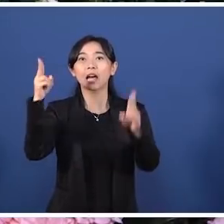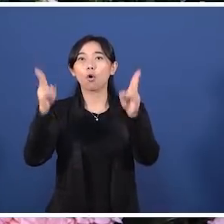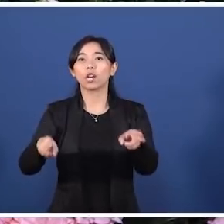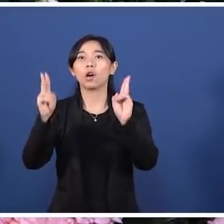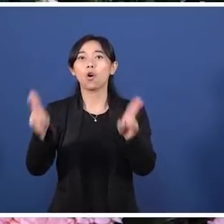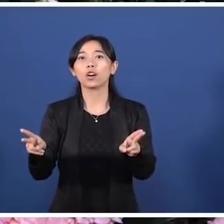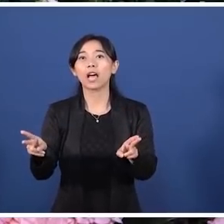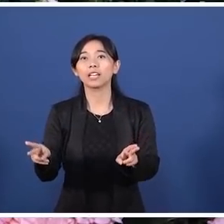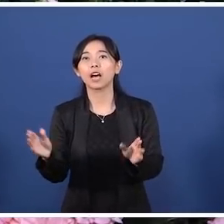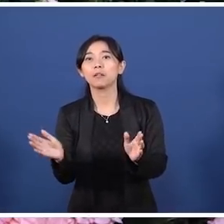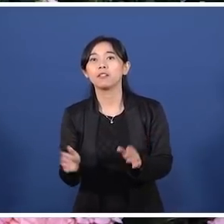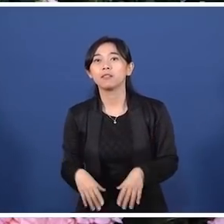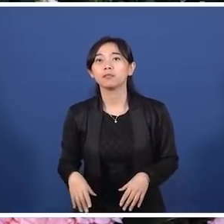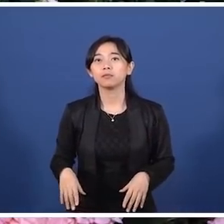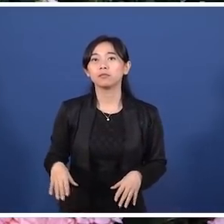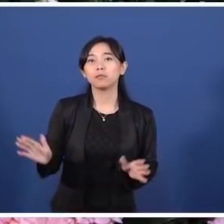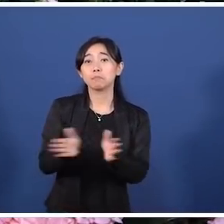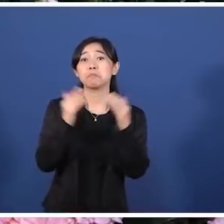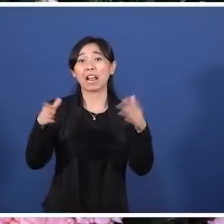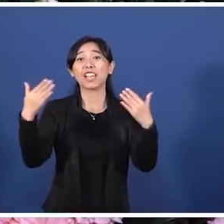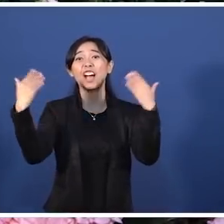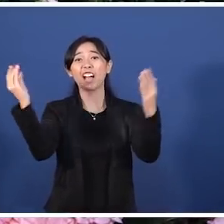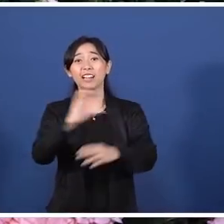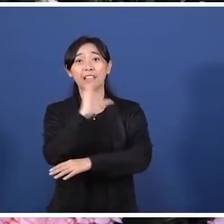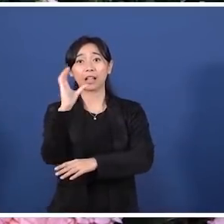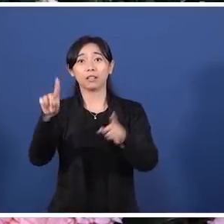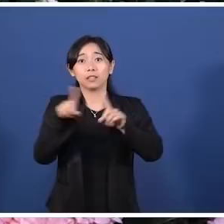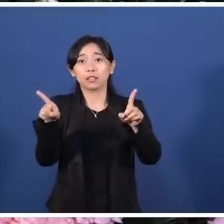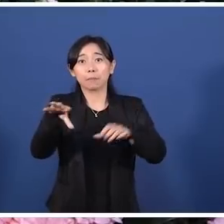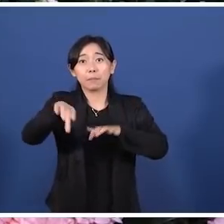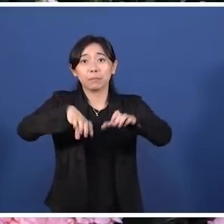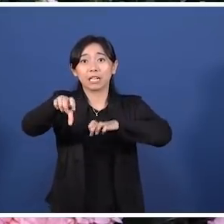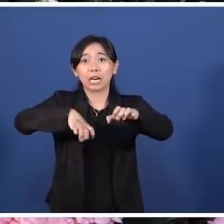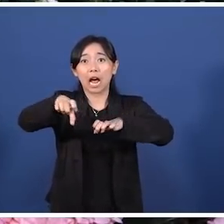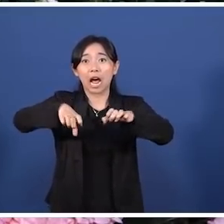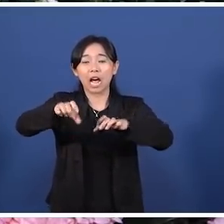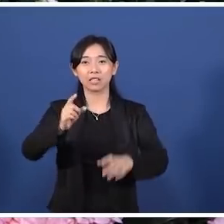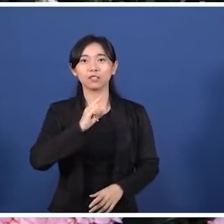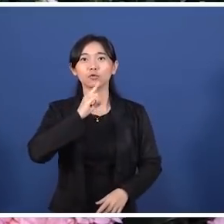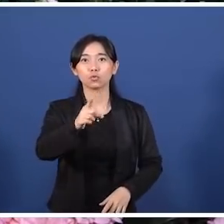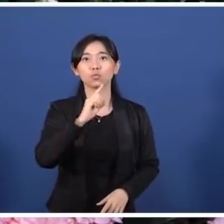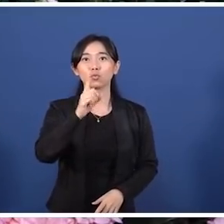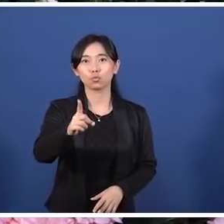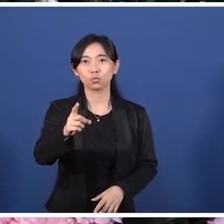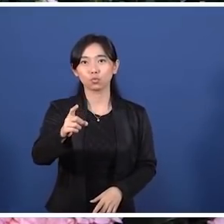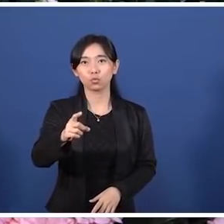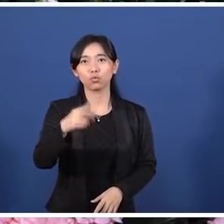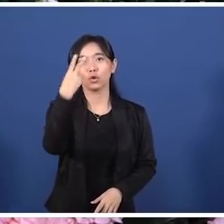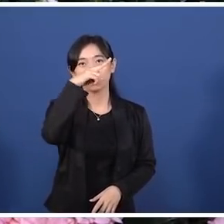asik dengan perayaan, tetapi menjadi orang-orang yang bergerak untuk dengan sungguh-sungguh